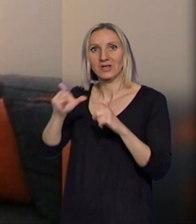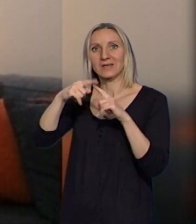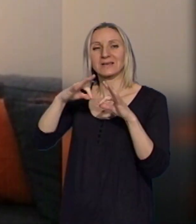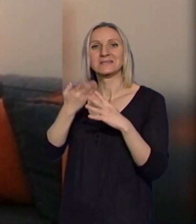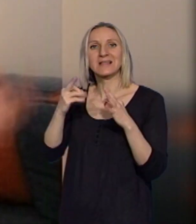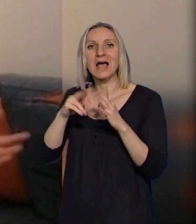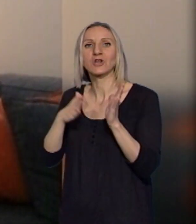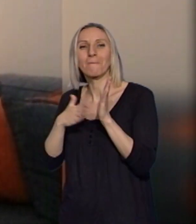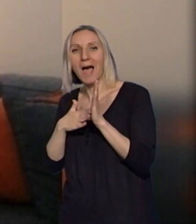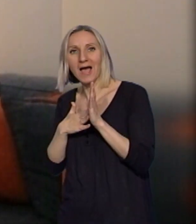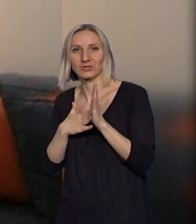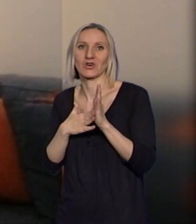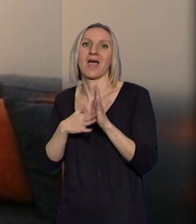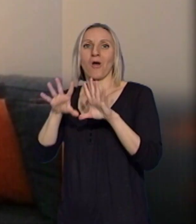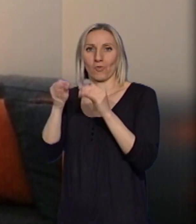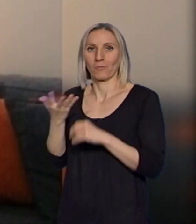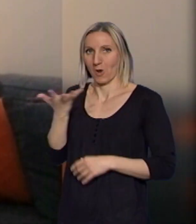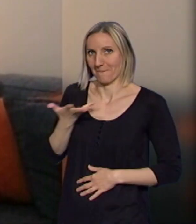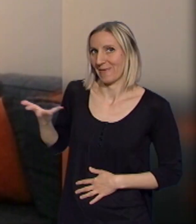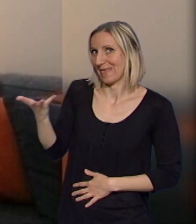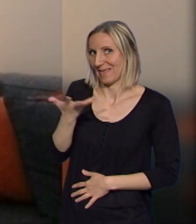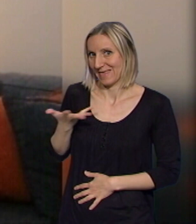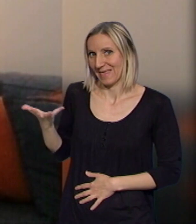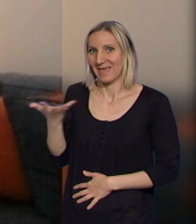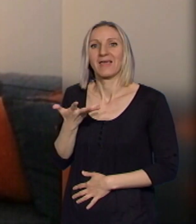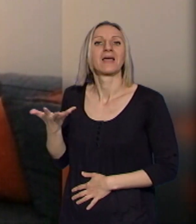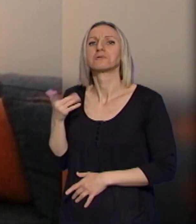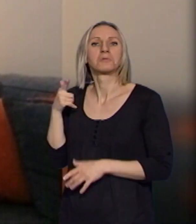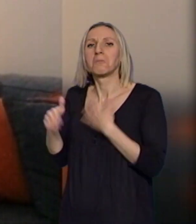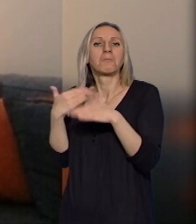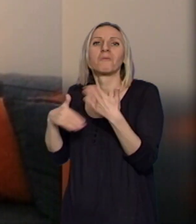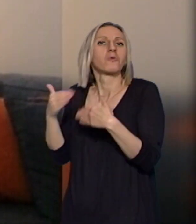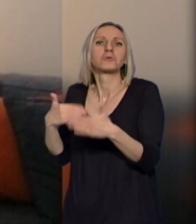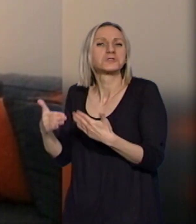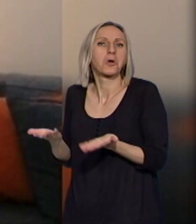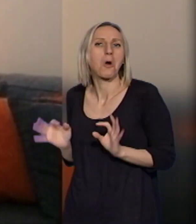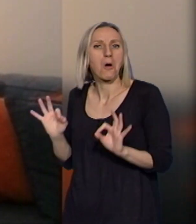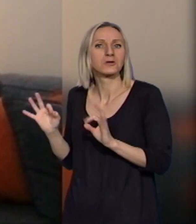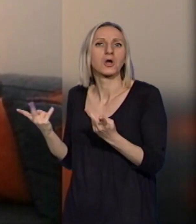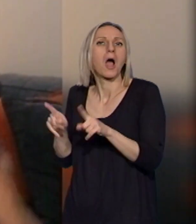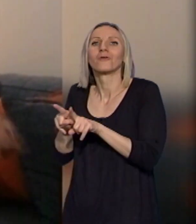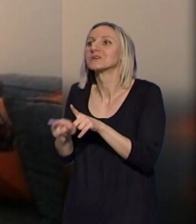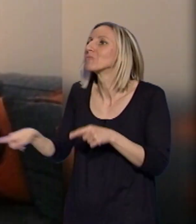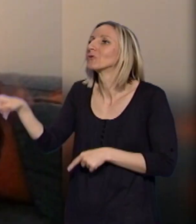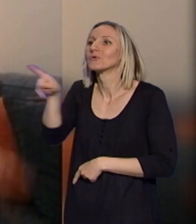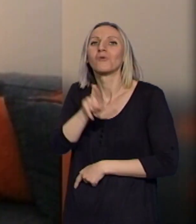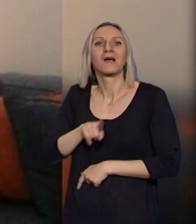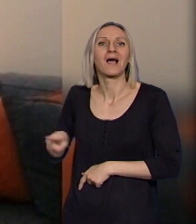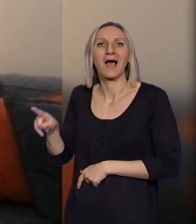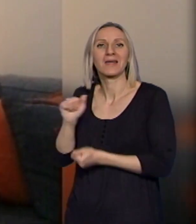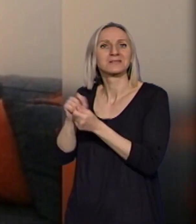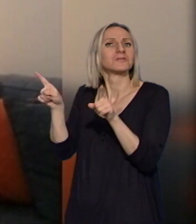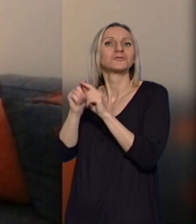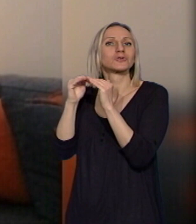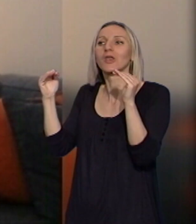Mi smo jedan peterac koji funkcioniše na način kao da smo drugari, svi smo na istom nivou